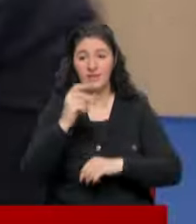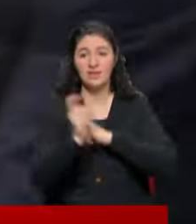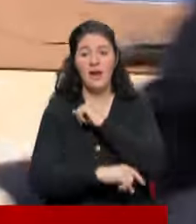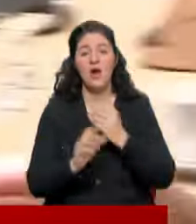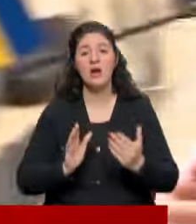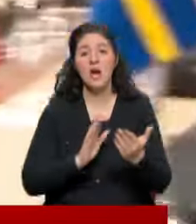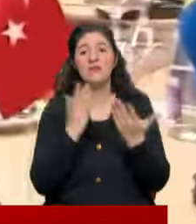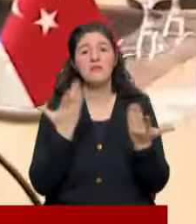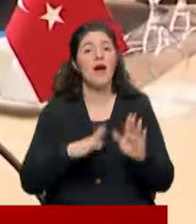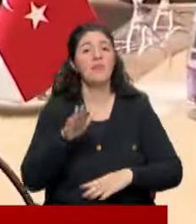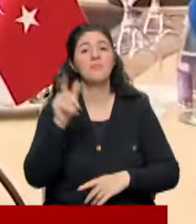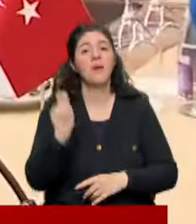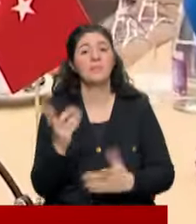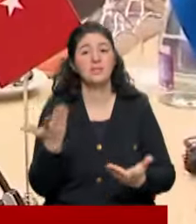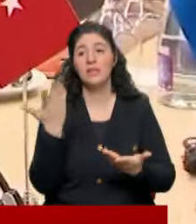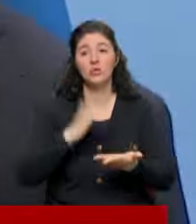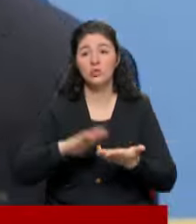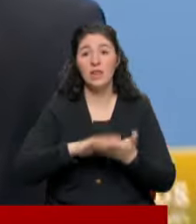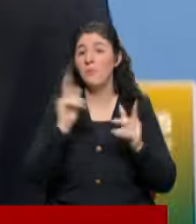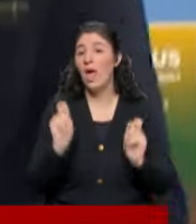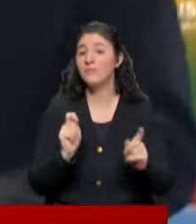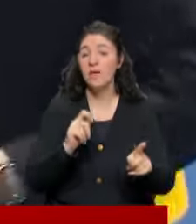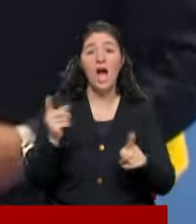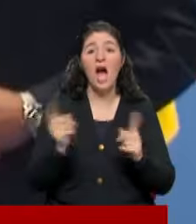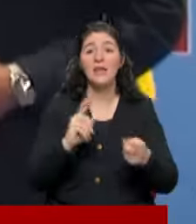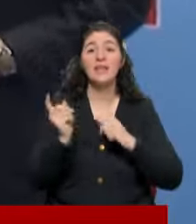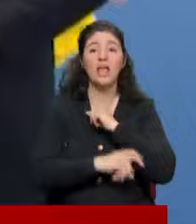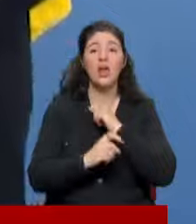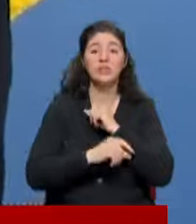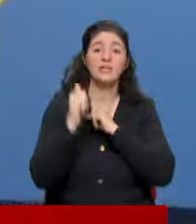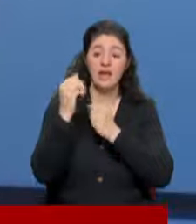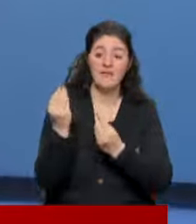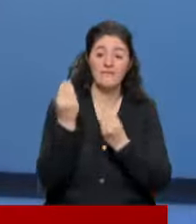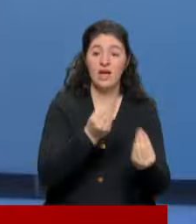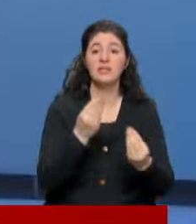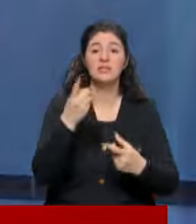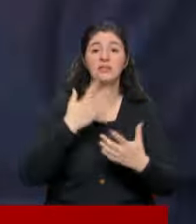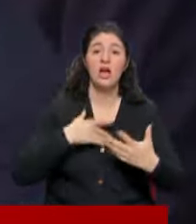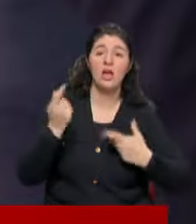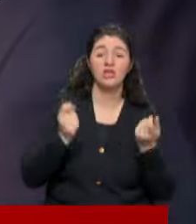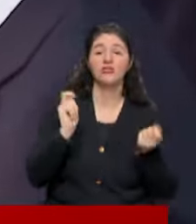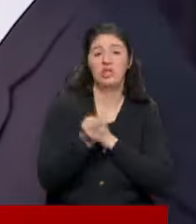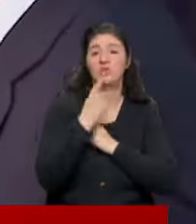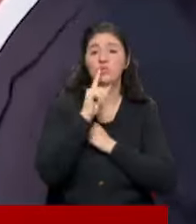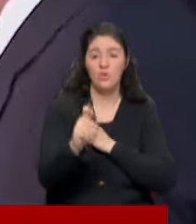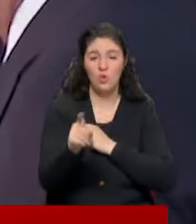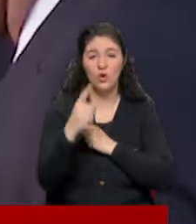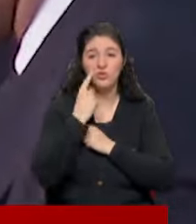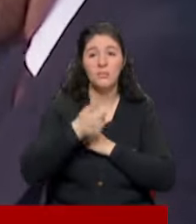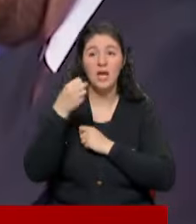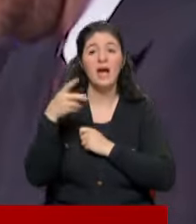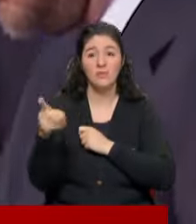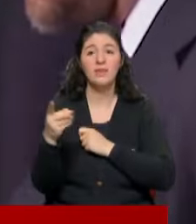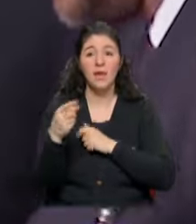teröre karşı ne adım attı, ne düzenleme yaptı, hangi teröristleri iade etti de tavrınız değişti diye soruyor. Cumhurbaşkanı Erdoğan